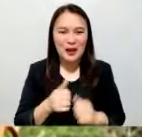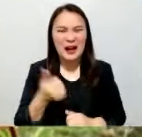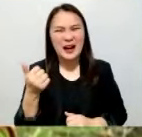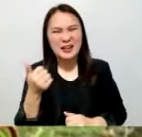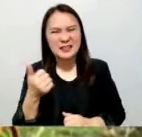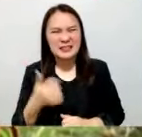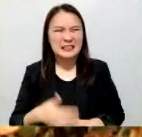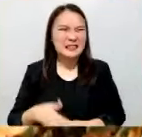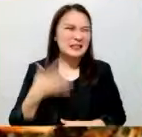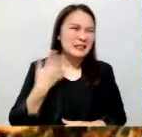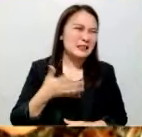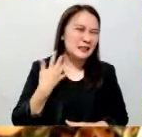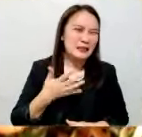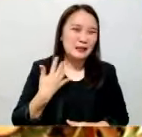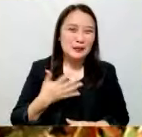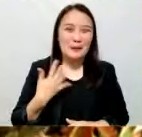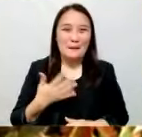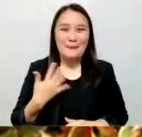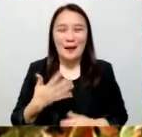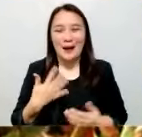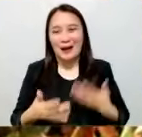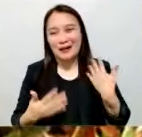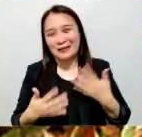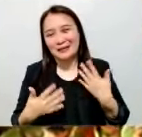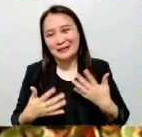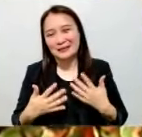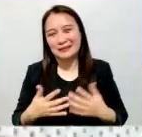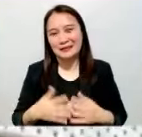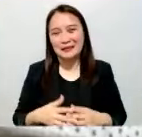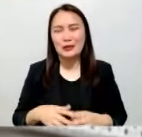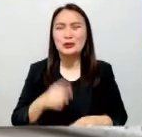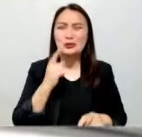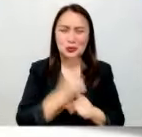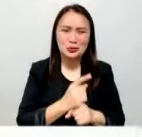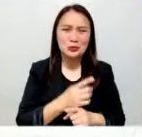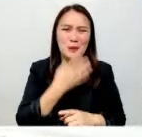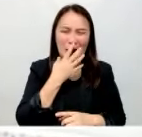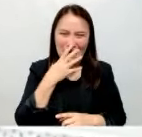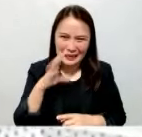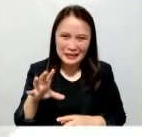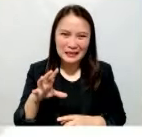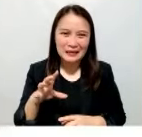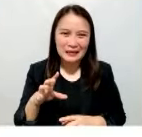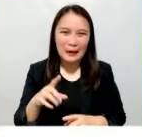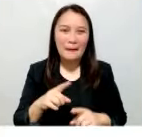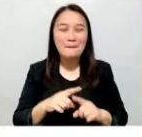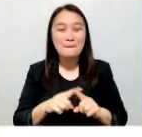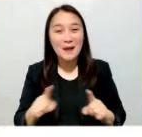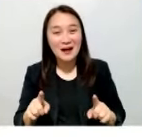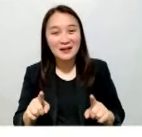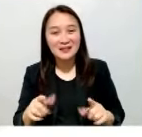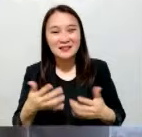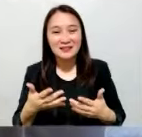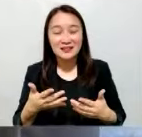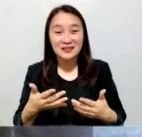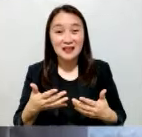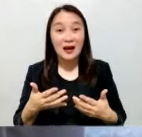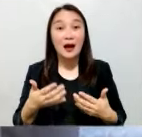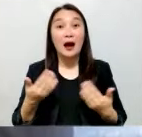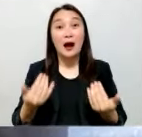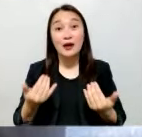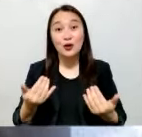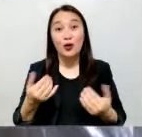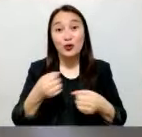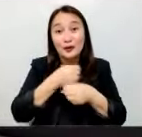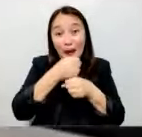the heat index, yung sa katawan eh, damang init. Pero sala sa lamig, sala sa init, ay kape pa rin ang